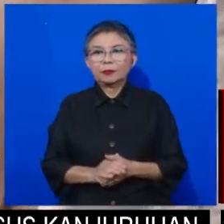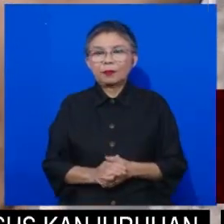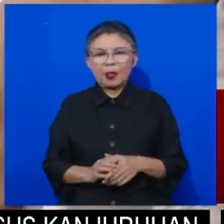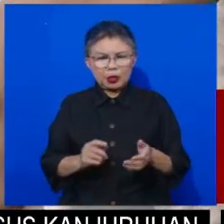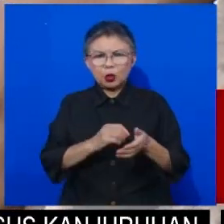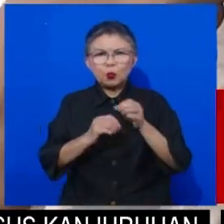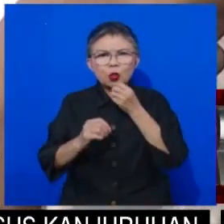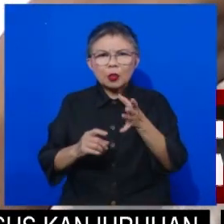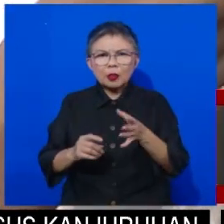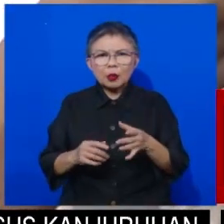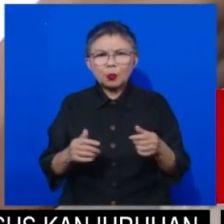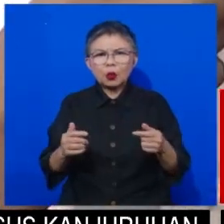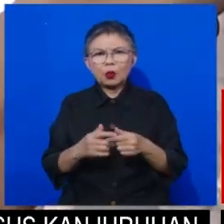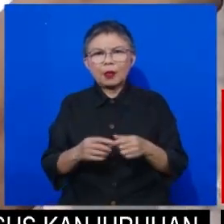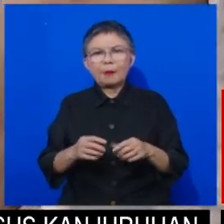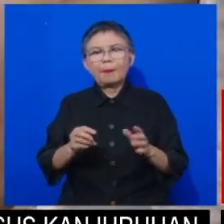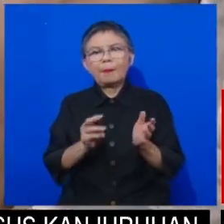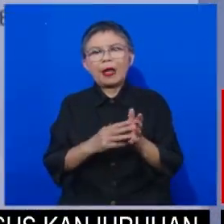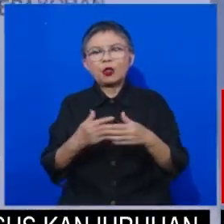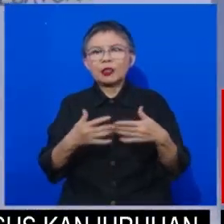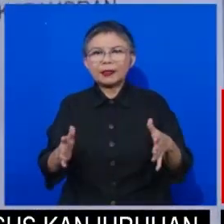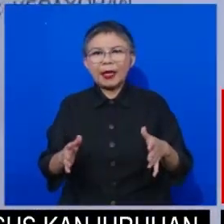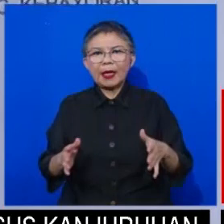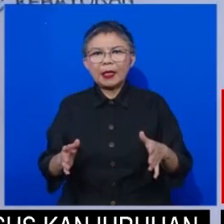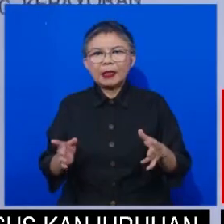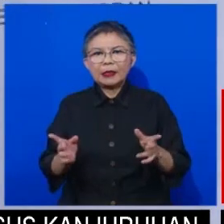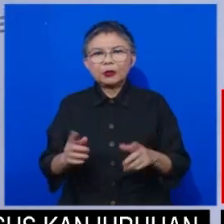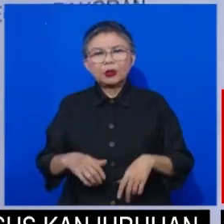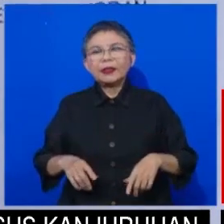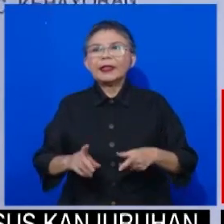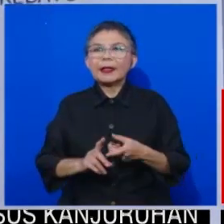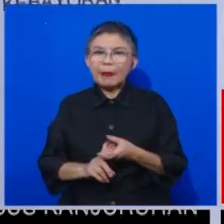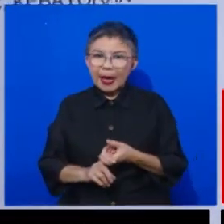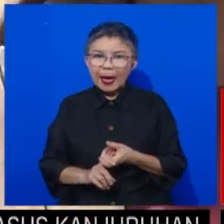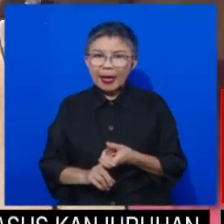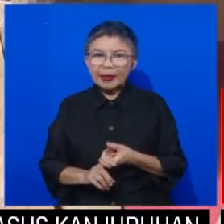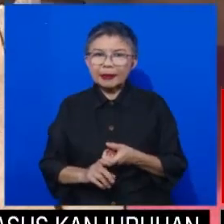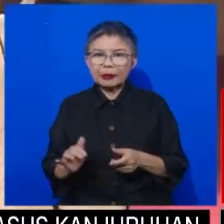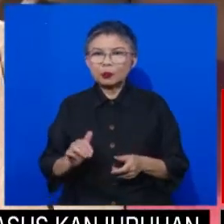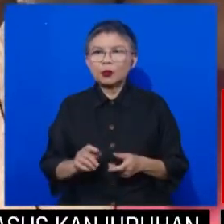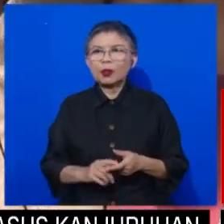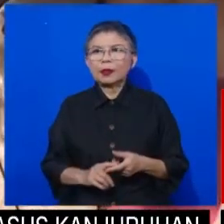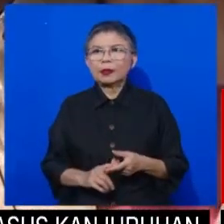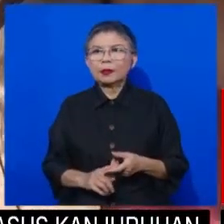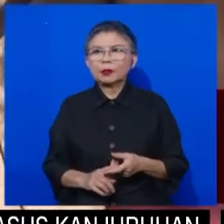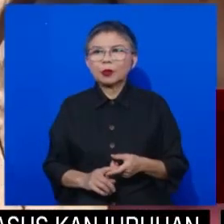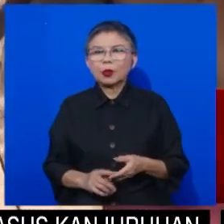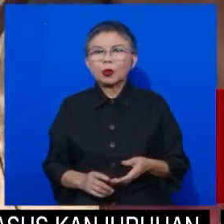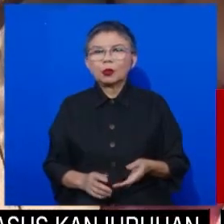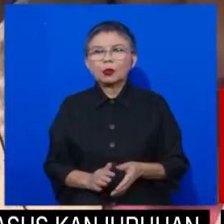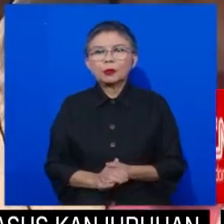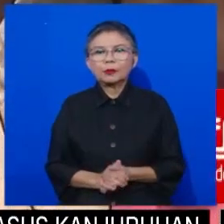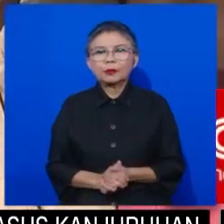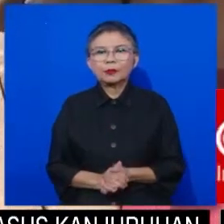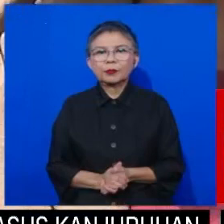menyebut, semenjak hubungannya dengan Mario berakhir, keduanya sudah menjadi teman biasa. Sejak putus gitu udah benar-benar